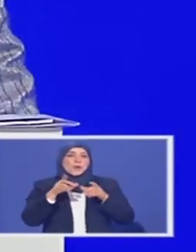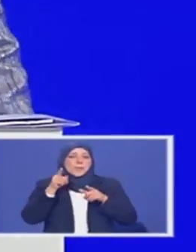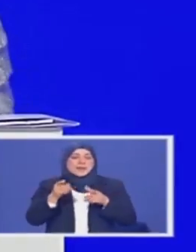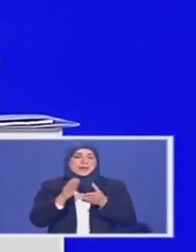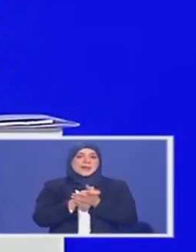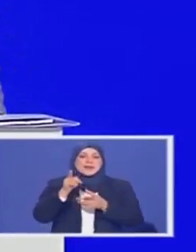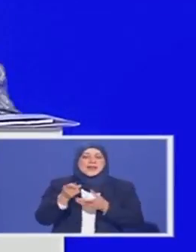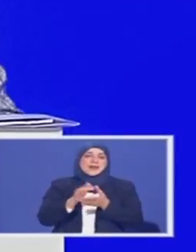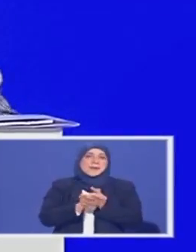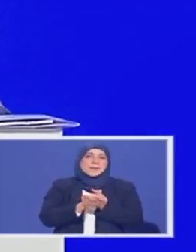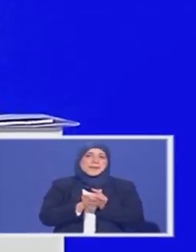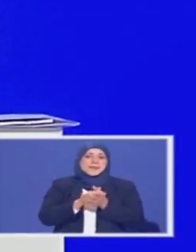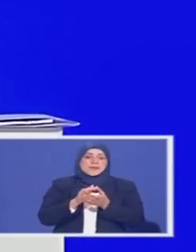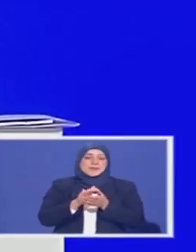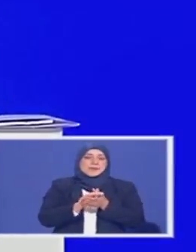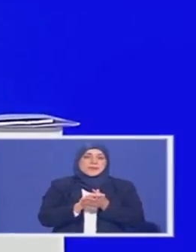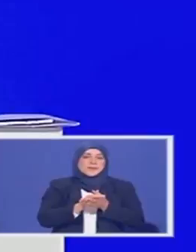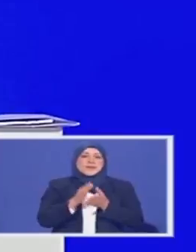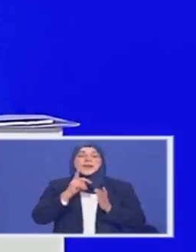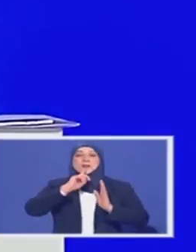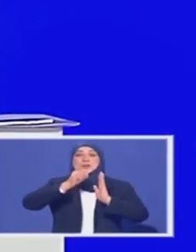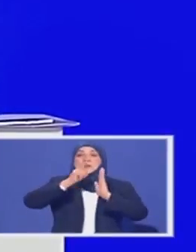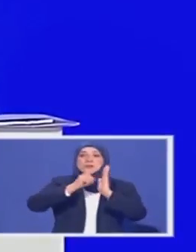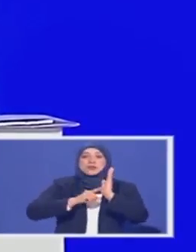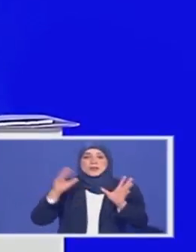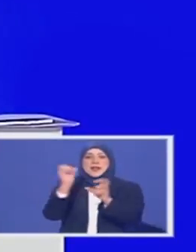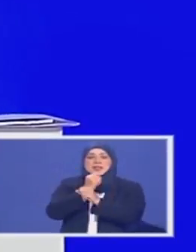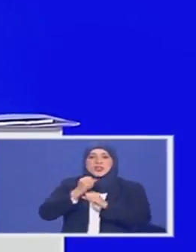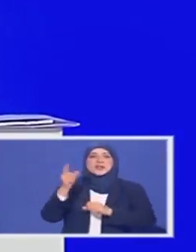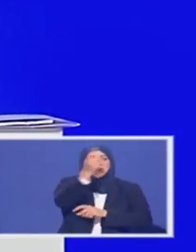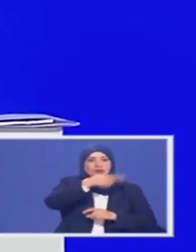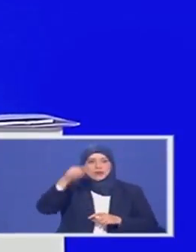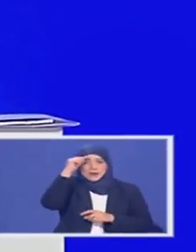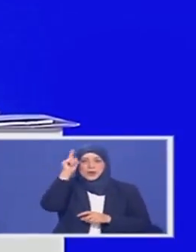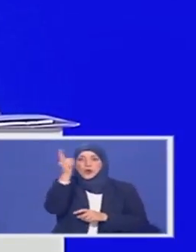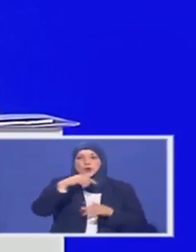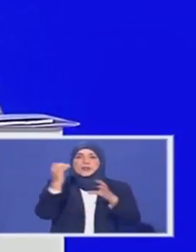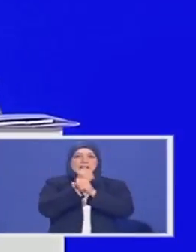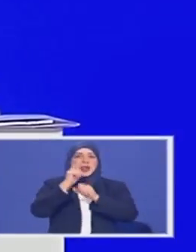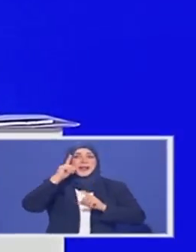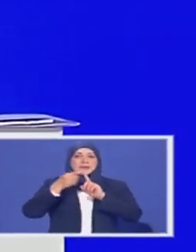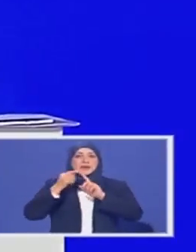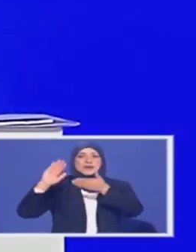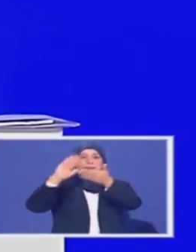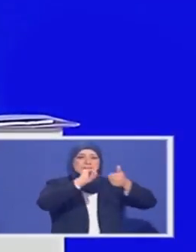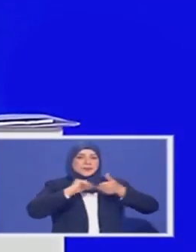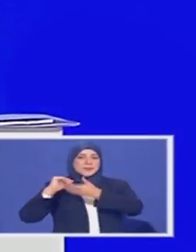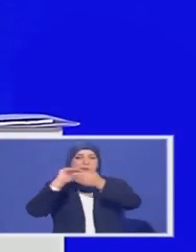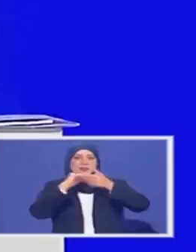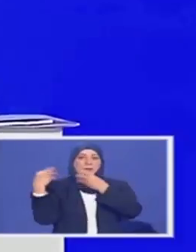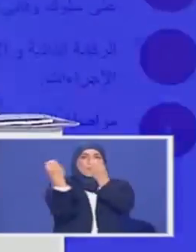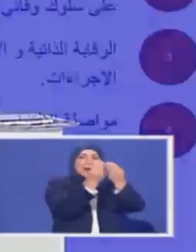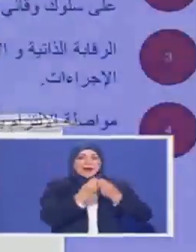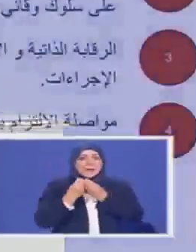هذه المراحل المعنية. دونك شروط النجاح احنا باش ننجحوا كلنا يلزم التنسيق احنا